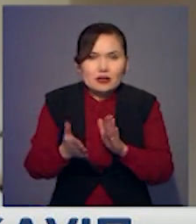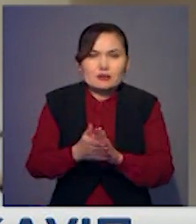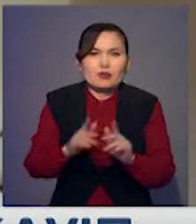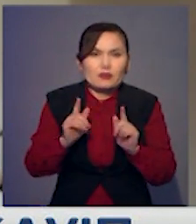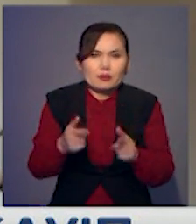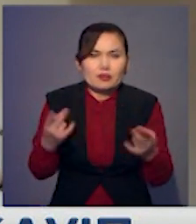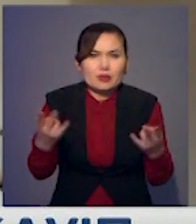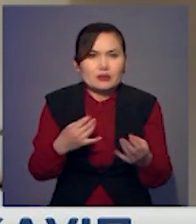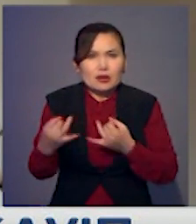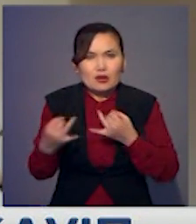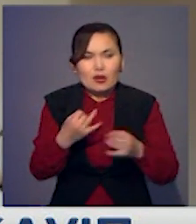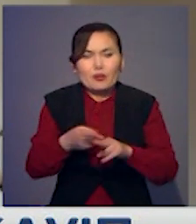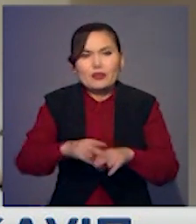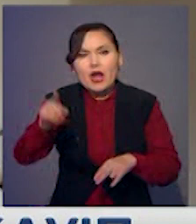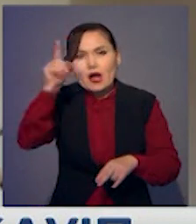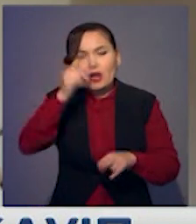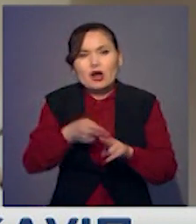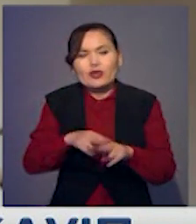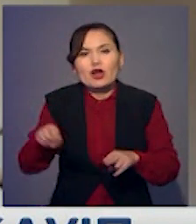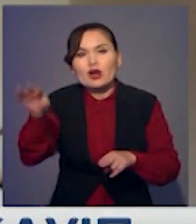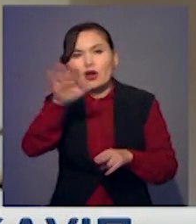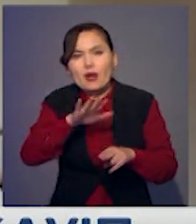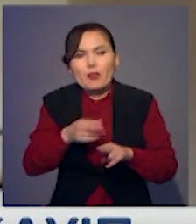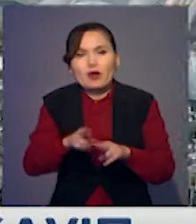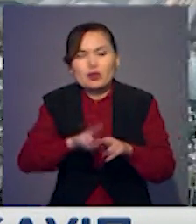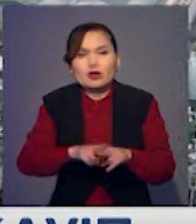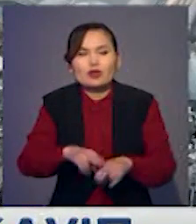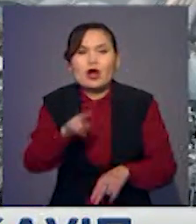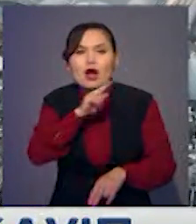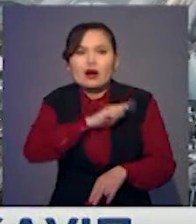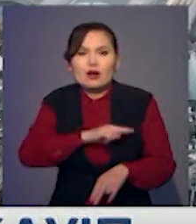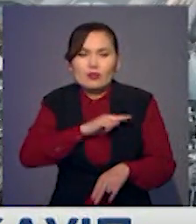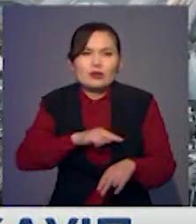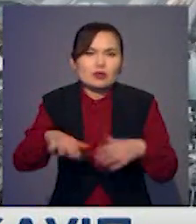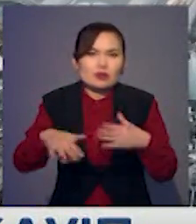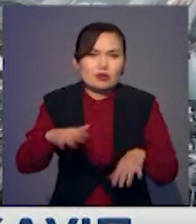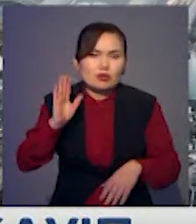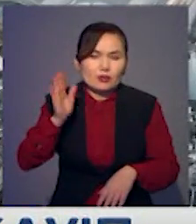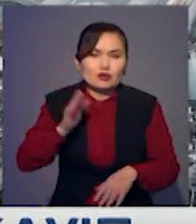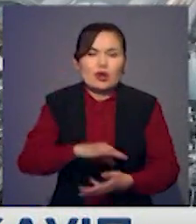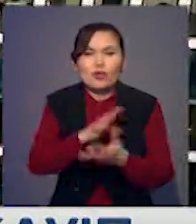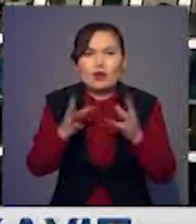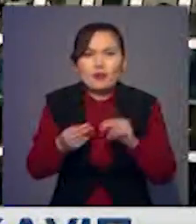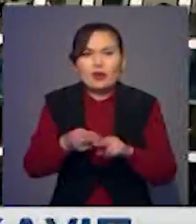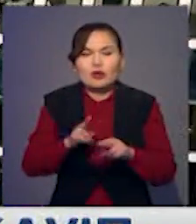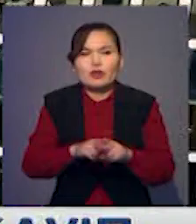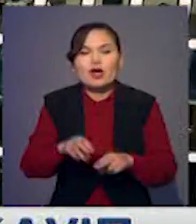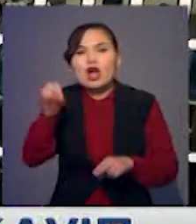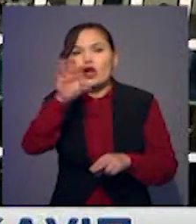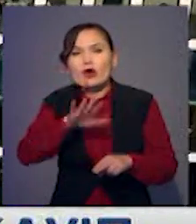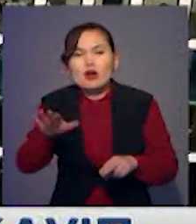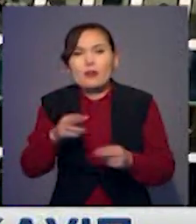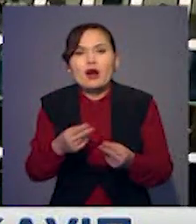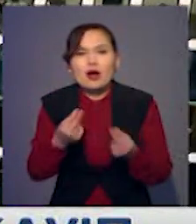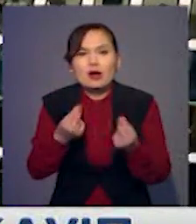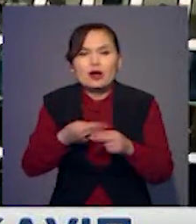бермеу керек. Ал жалпы Германияның еуроодақтағы рөлі күшейеді. Расында да күшейетін түрі бар. Франкфурт Еуропаның жаңа